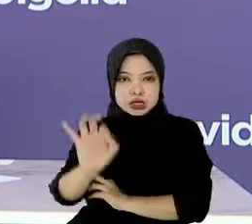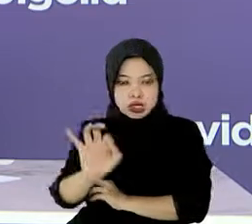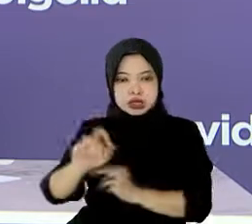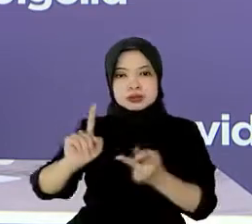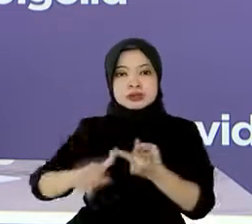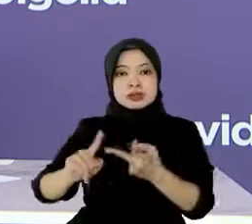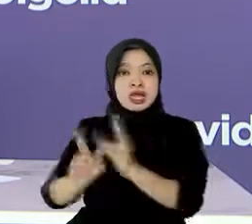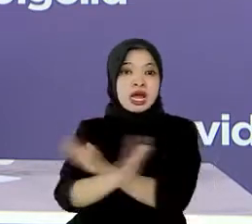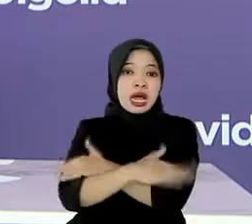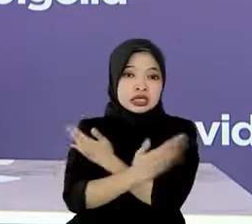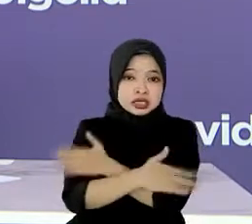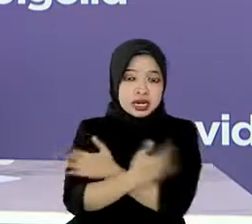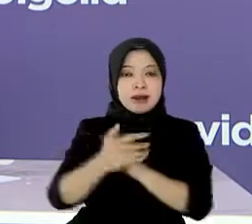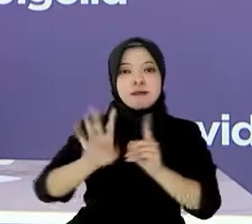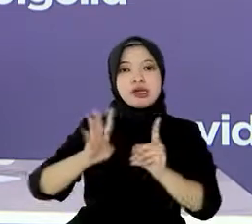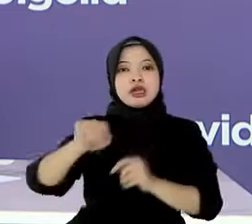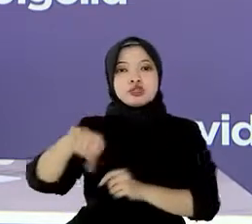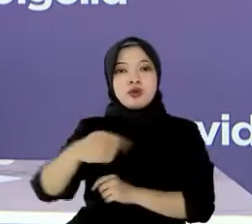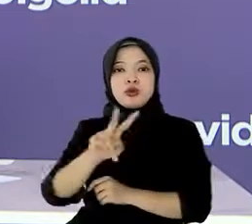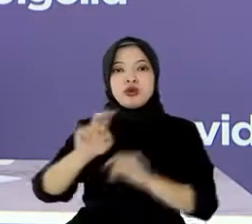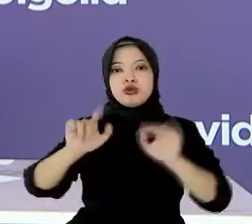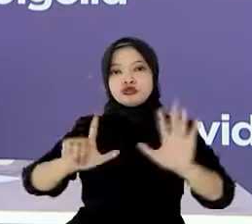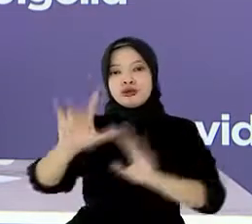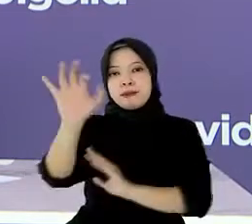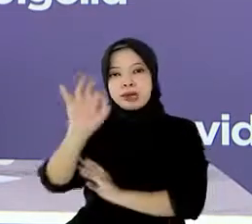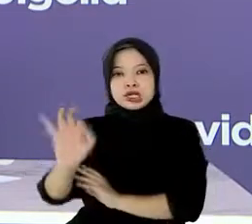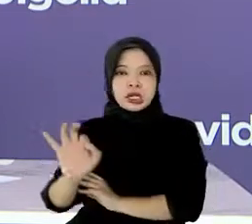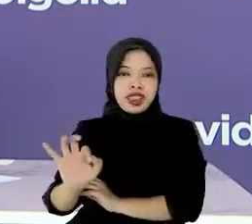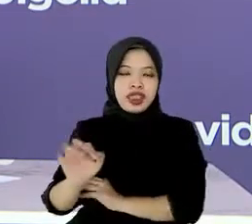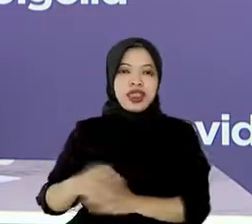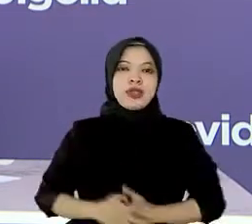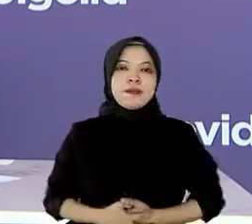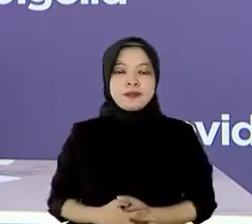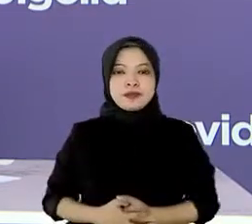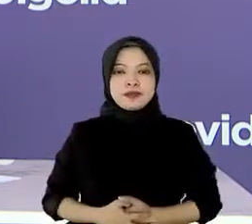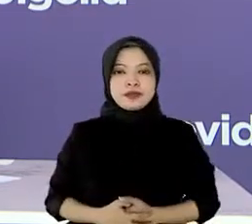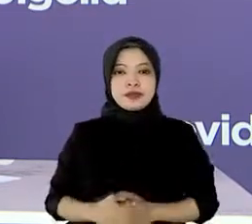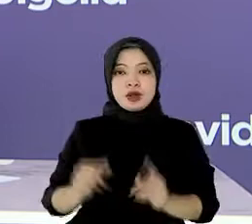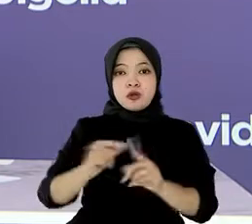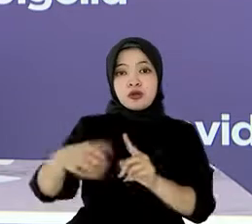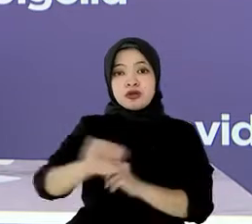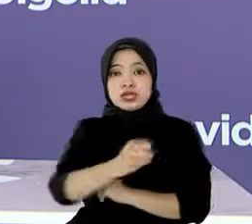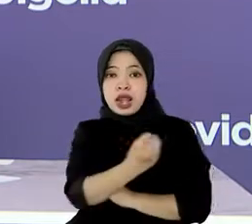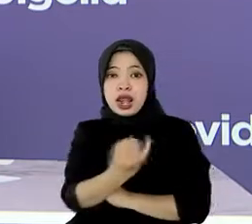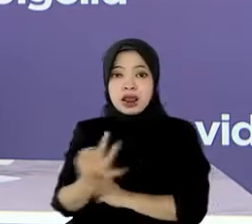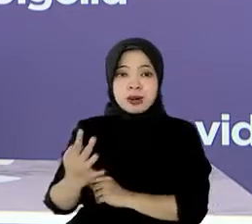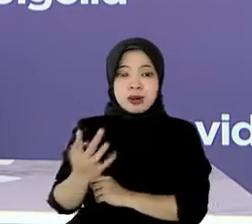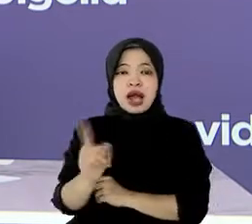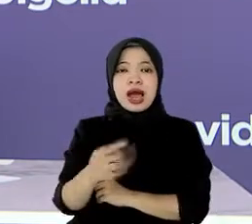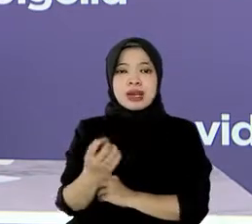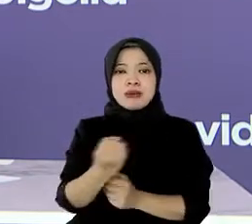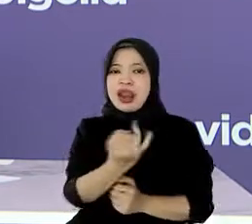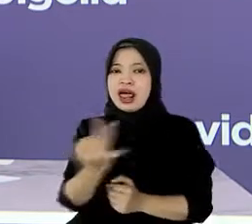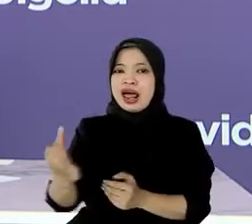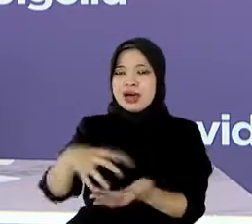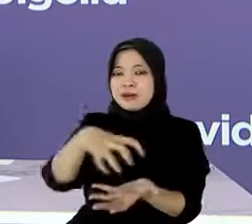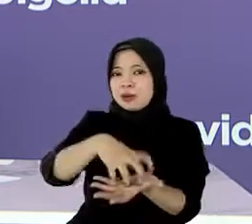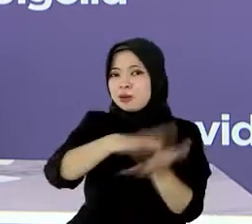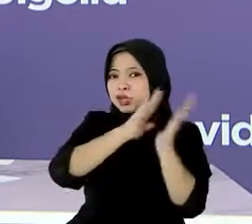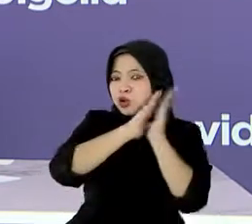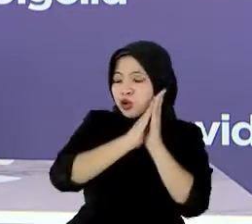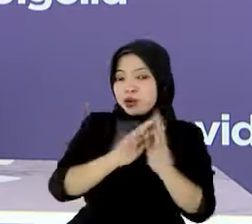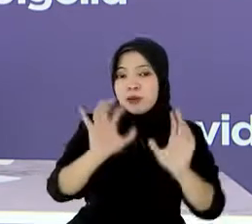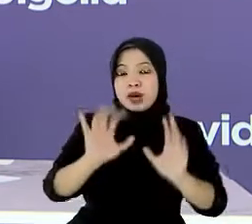dan Aceh 14,2 puluh tujuh persen Adapun provinsi lainnya yang mencatatkan bor tertinggi